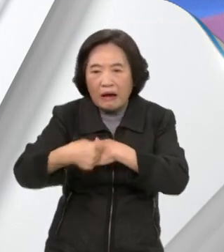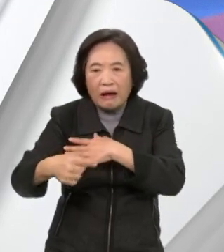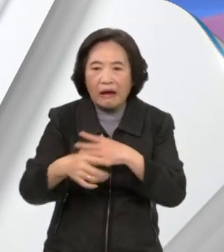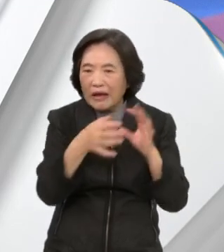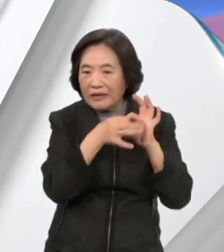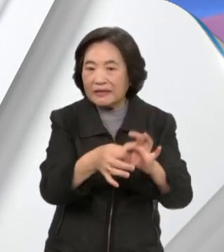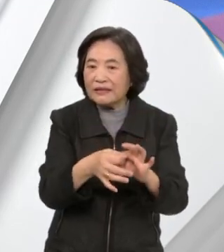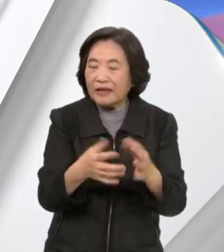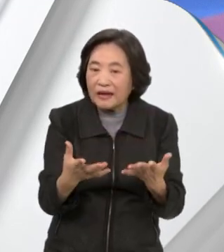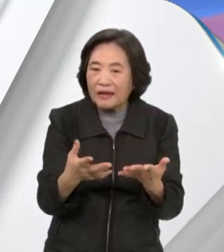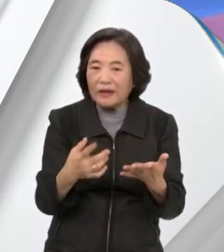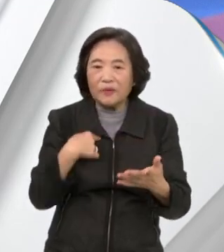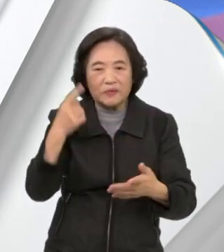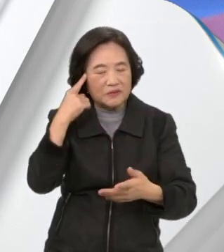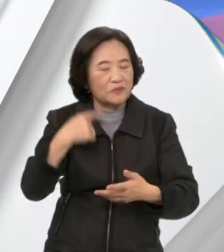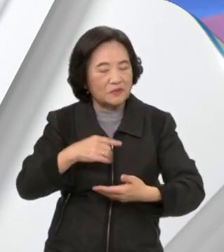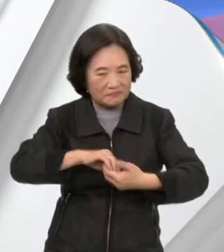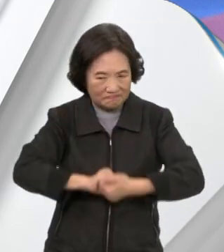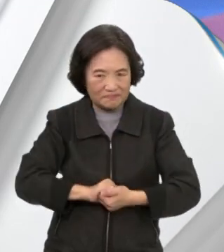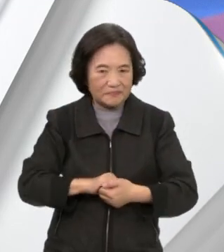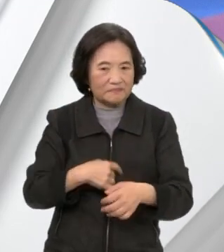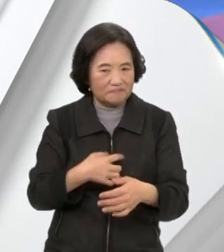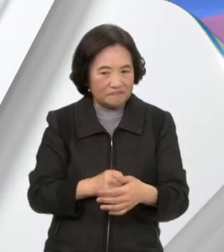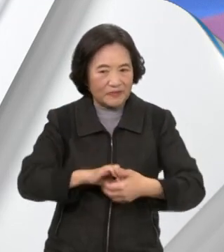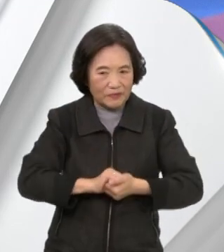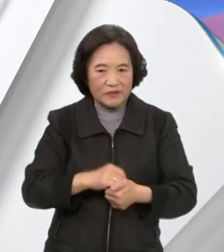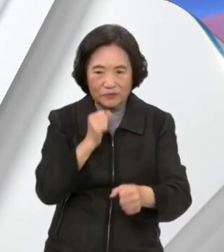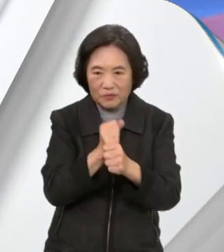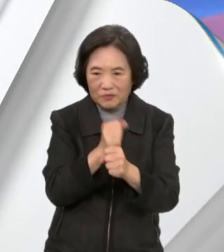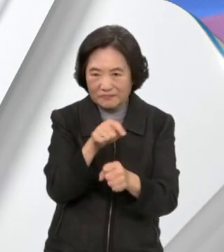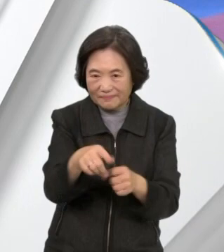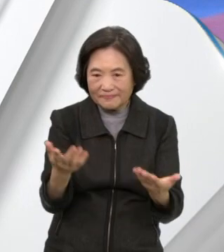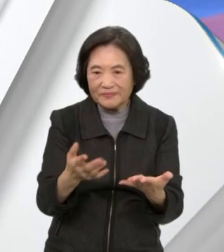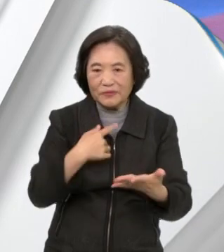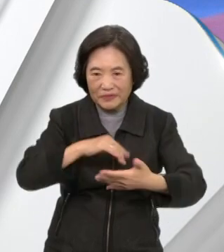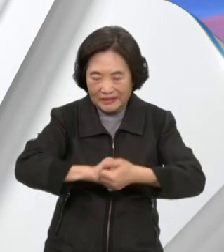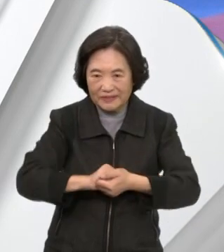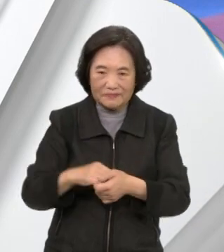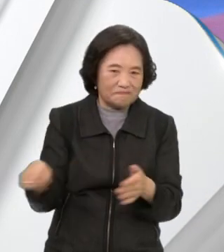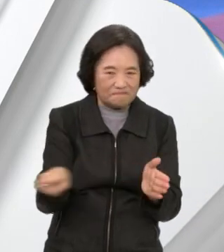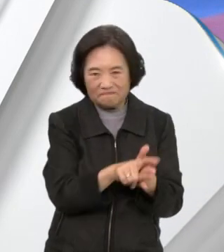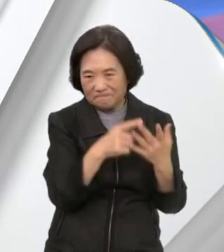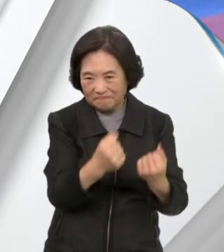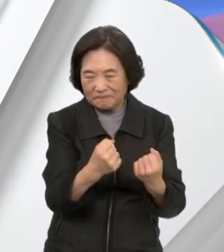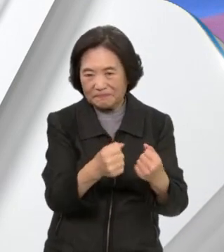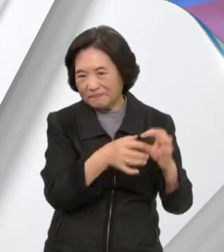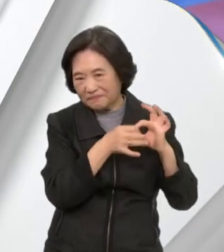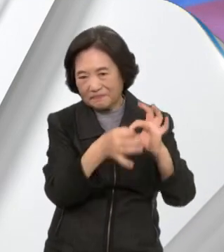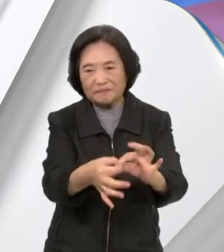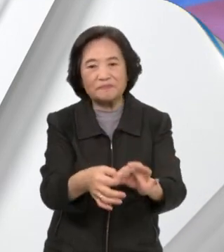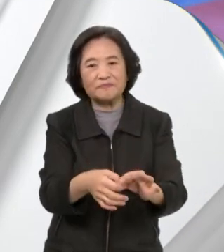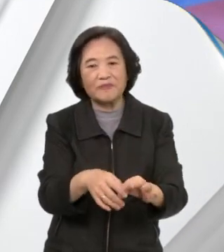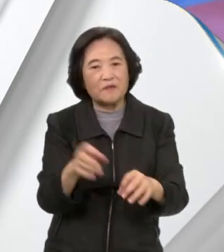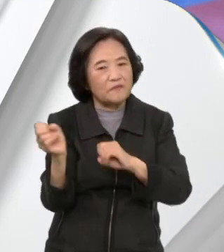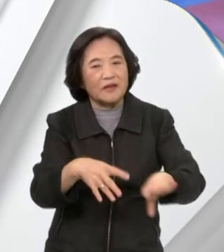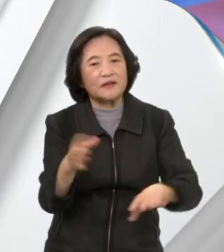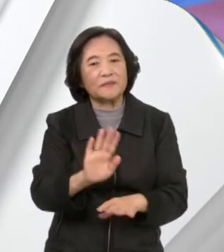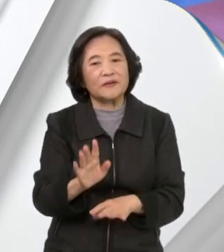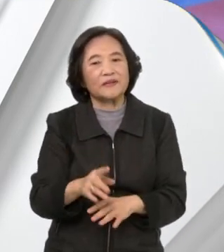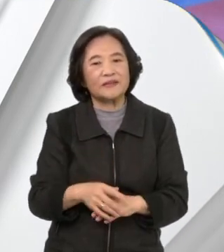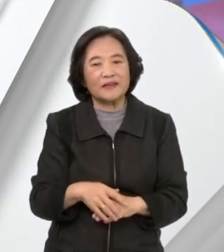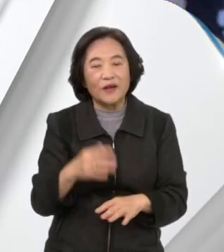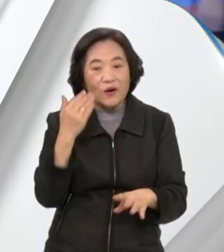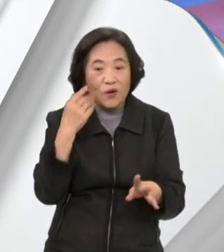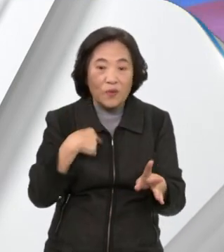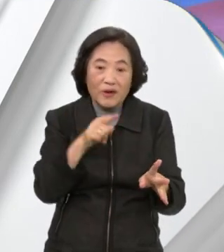是因为我决定了我要做这件事，然后我就要永不放弃这样子做下去，这样 自己所学的东西，